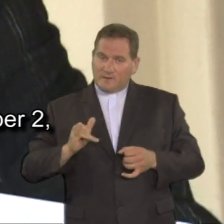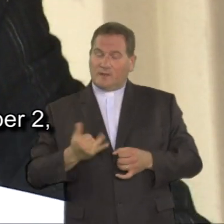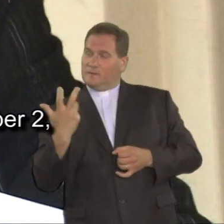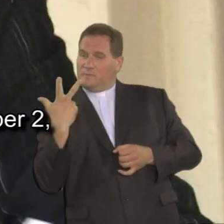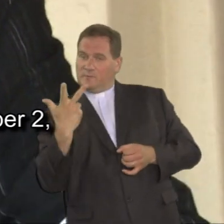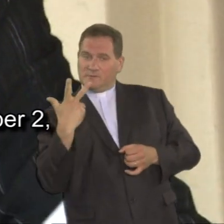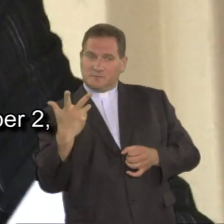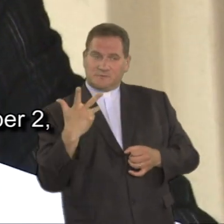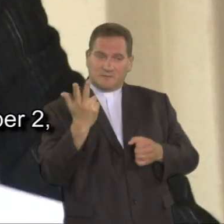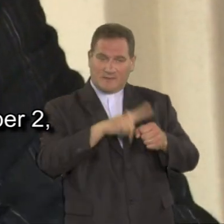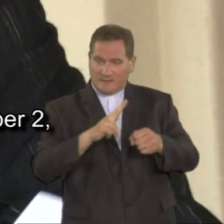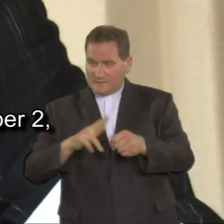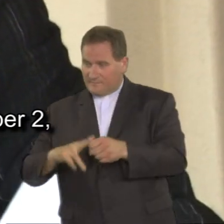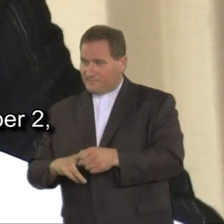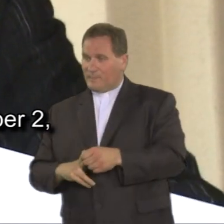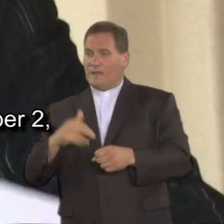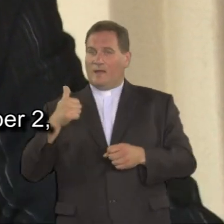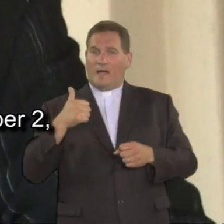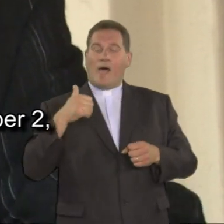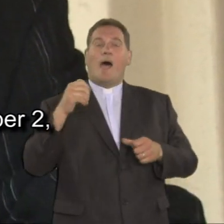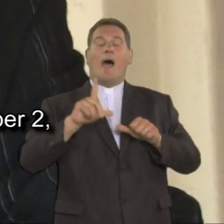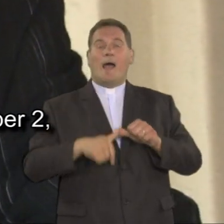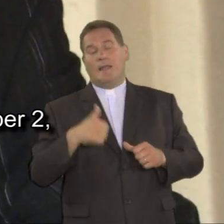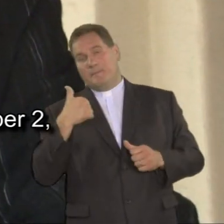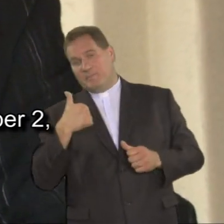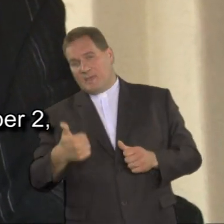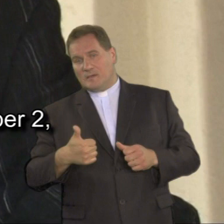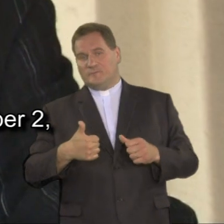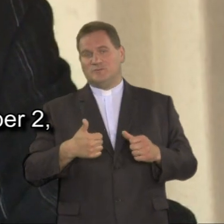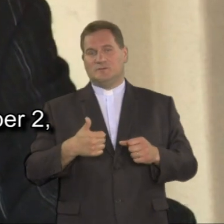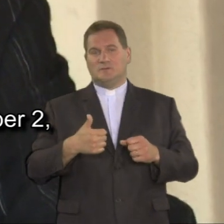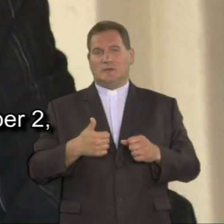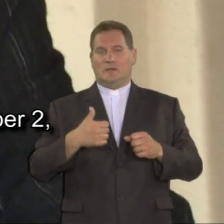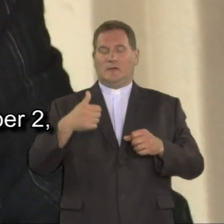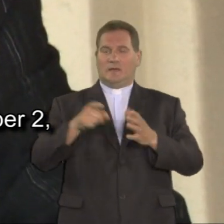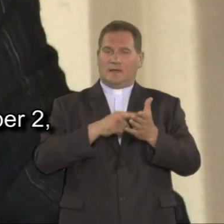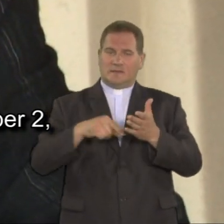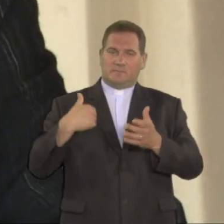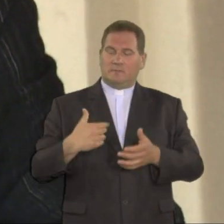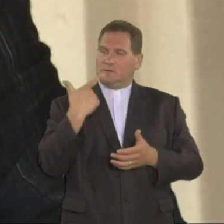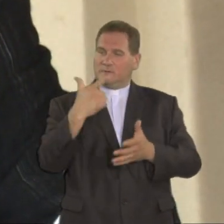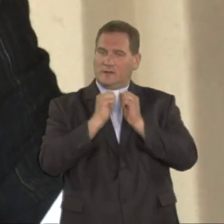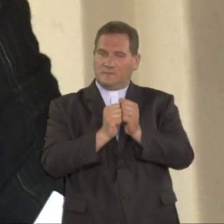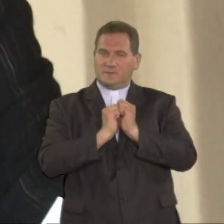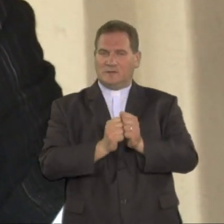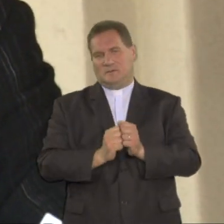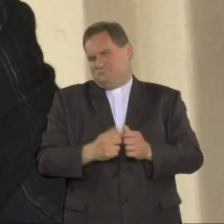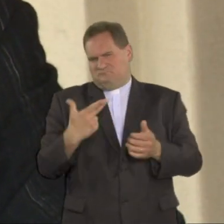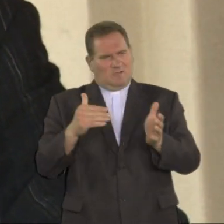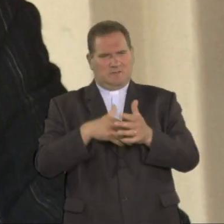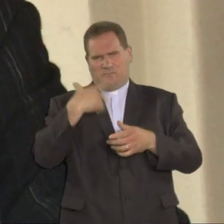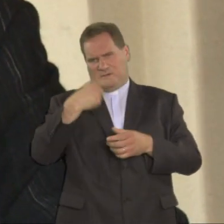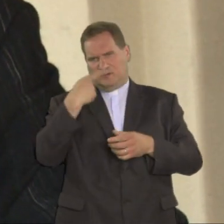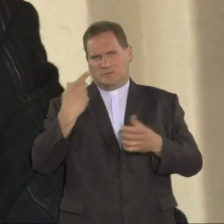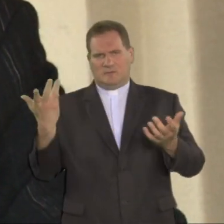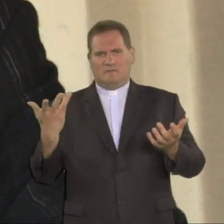te koła zaturkotały na szynach 2 września. No nie ma co tutaj sobie oszukiwać. No, był przyjazd techniczny,